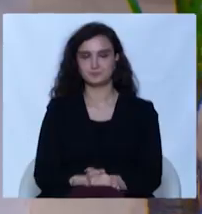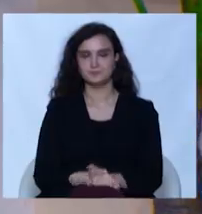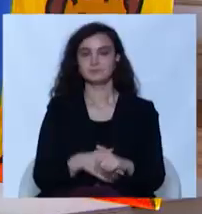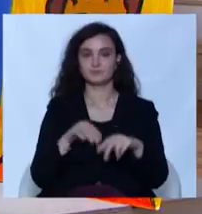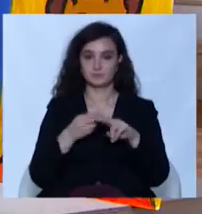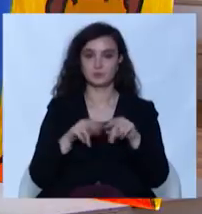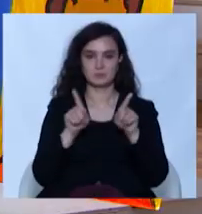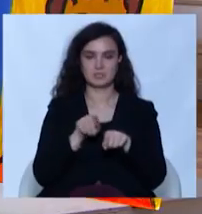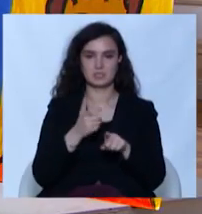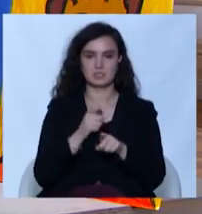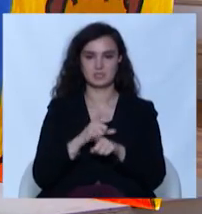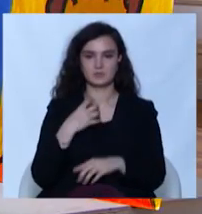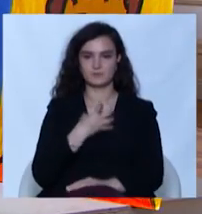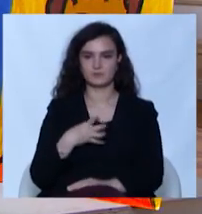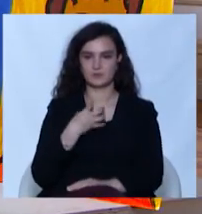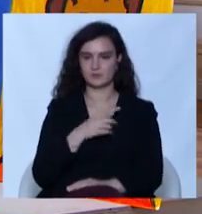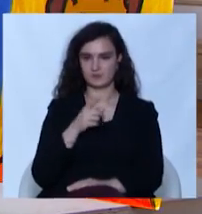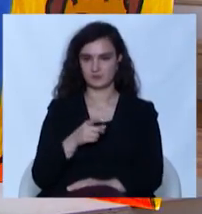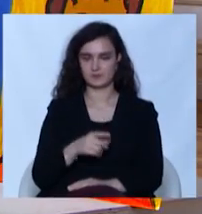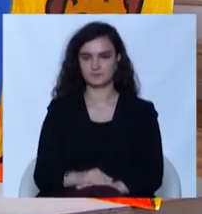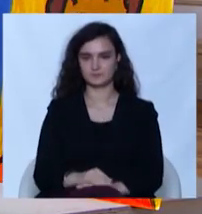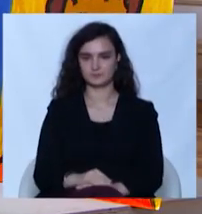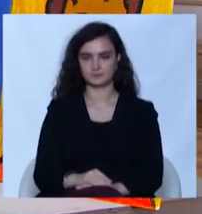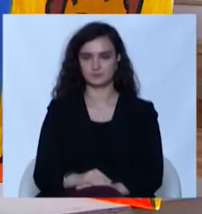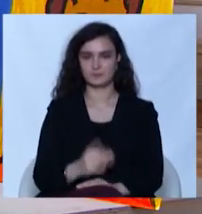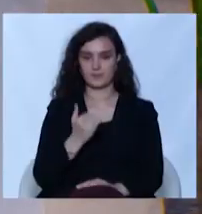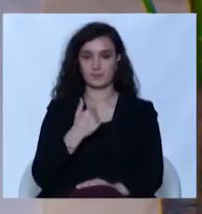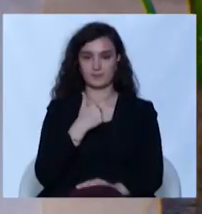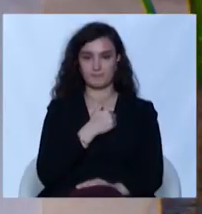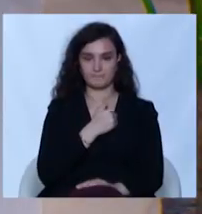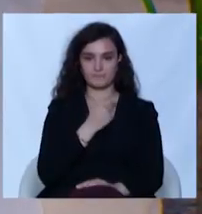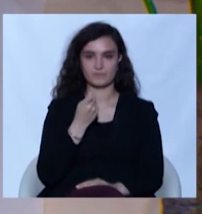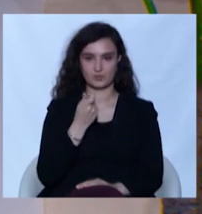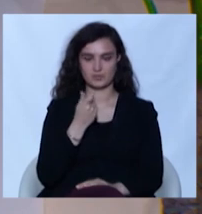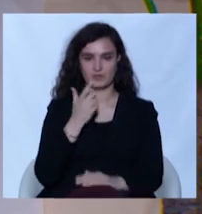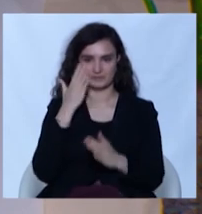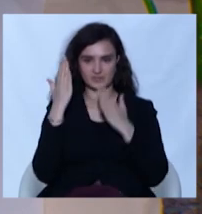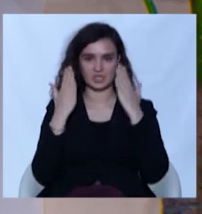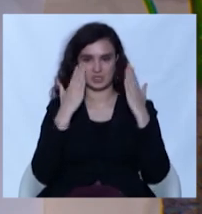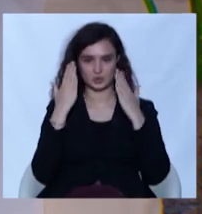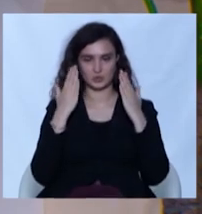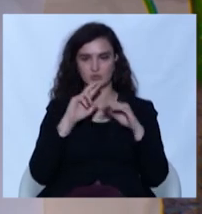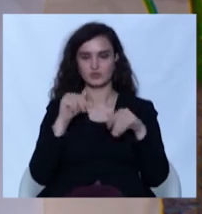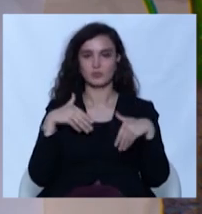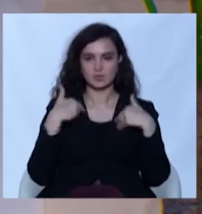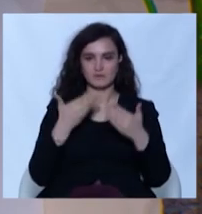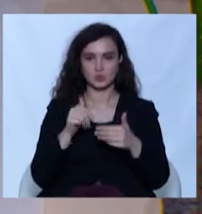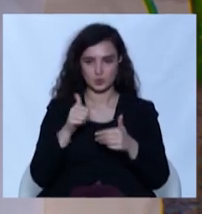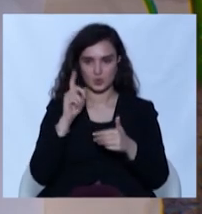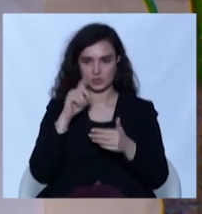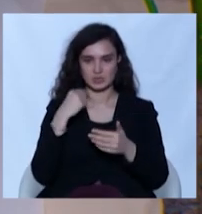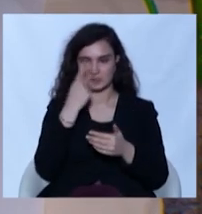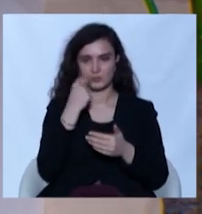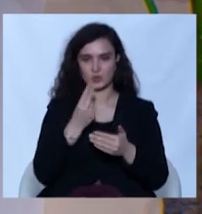ძალიან მნიშვნელოვანია. ეხა მე მინდა რომ ჩვენ ცოტა ვიხალისოთ და შემოგთავაზოთ, იცით როგორი პორტრეტი,